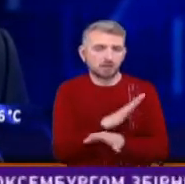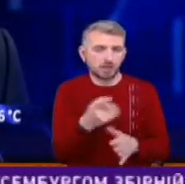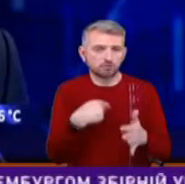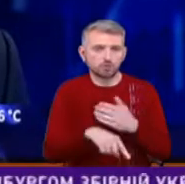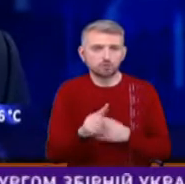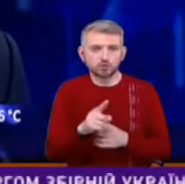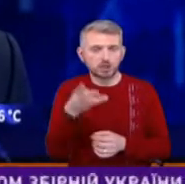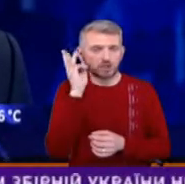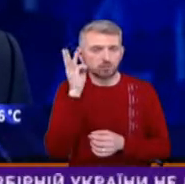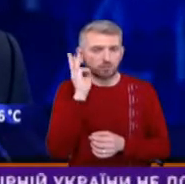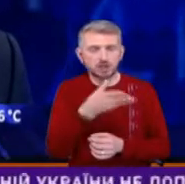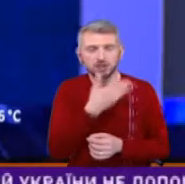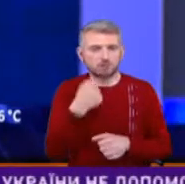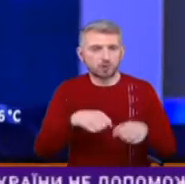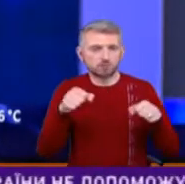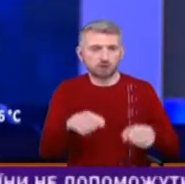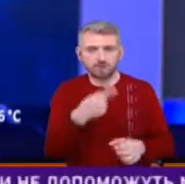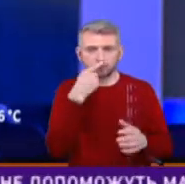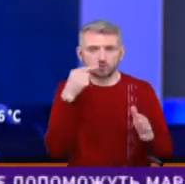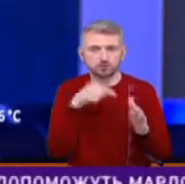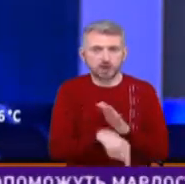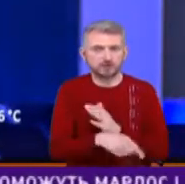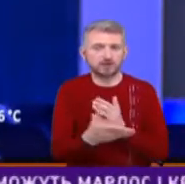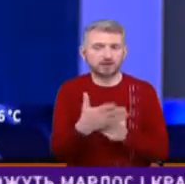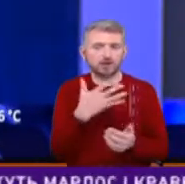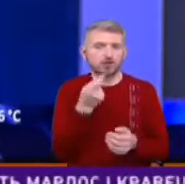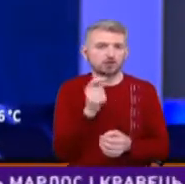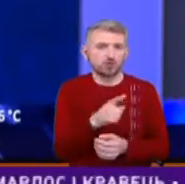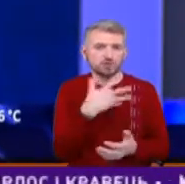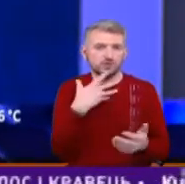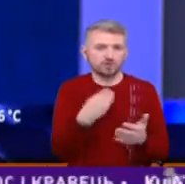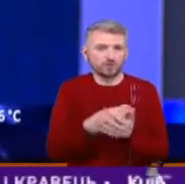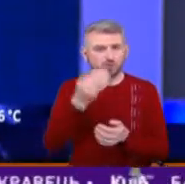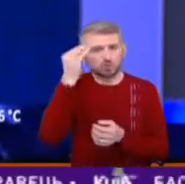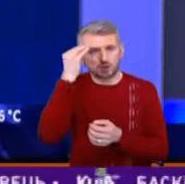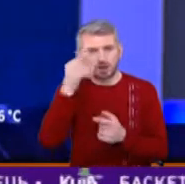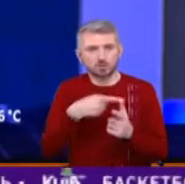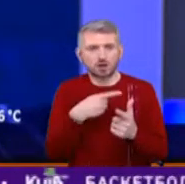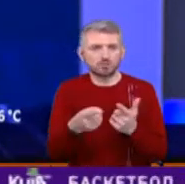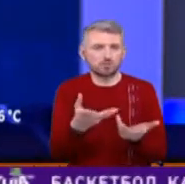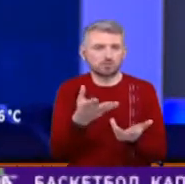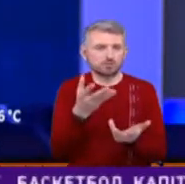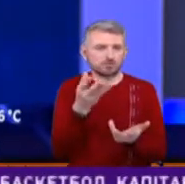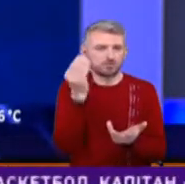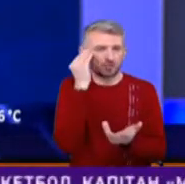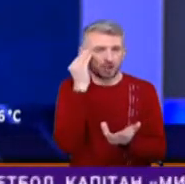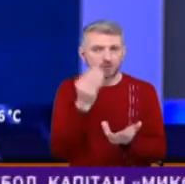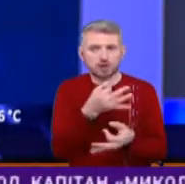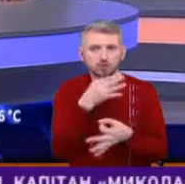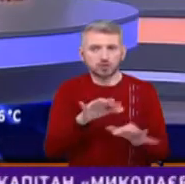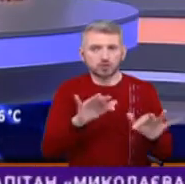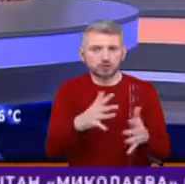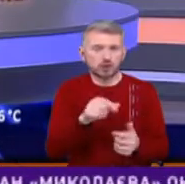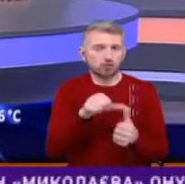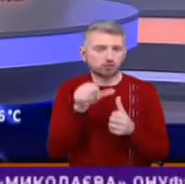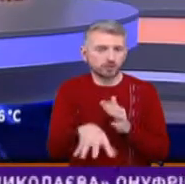що дипломати не мають права втручатися жодними своїми думками або опініями в будь-яку історію,